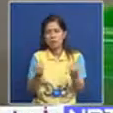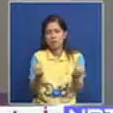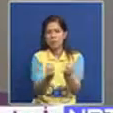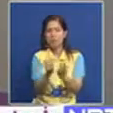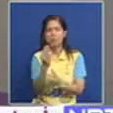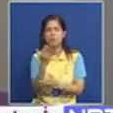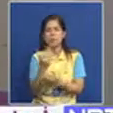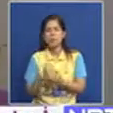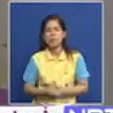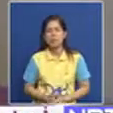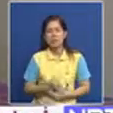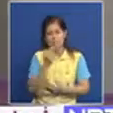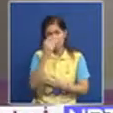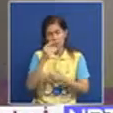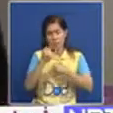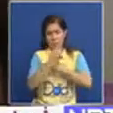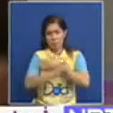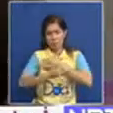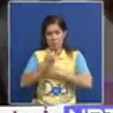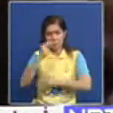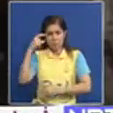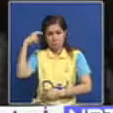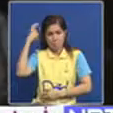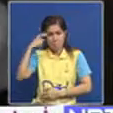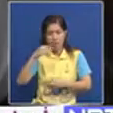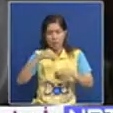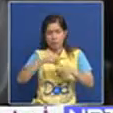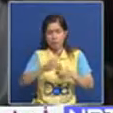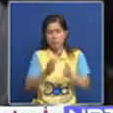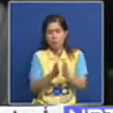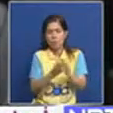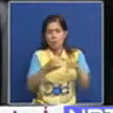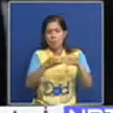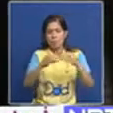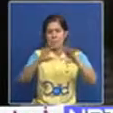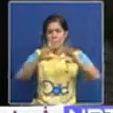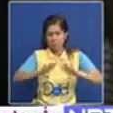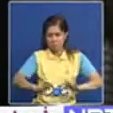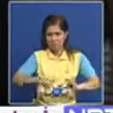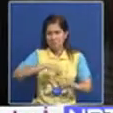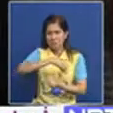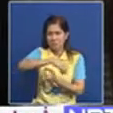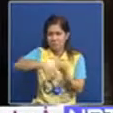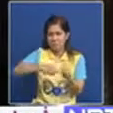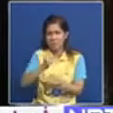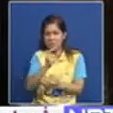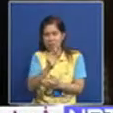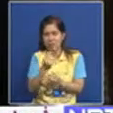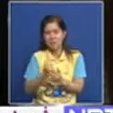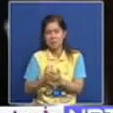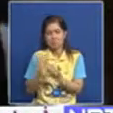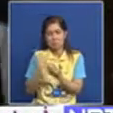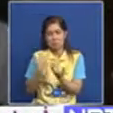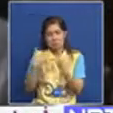ท่องเที่ยวเพราะว่าเมียนมานั้นถือว่าเป็นประเทศในอาเซียนที่มียุทธศาสตร์ด้านเศรษฐกิจที่สอดรับกับประเทศอื่น